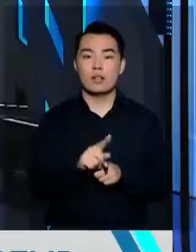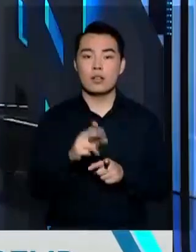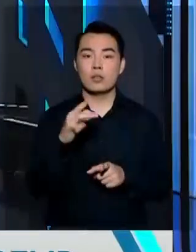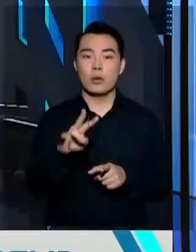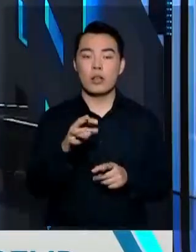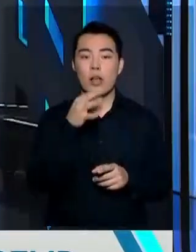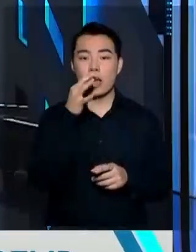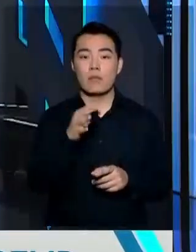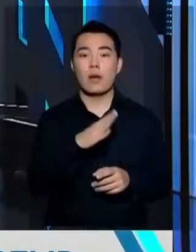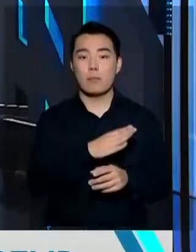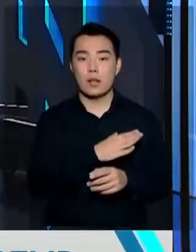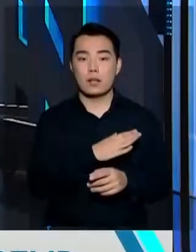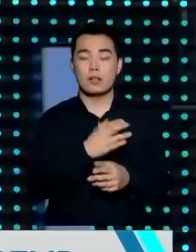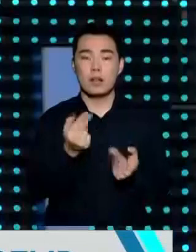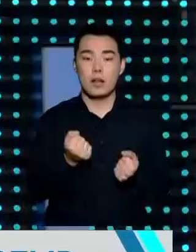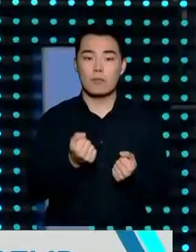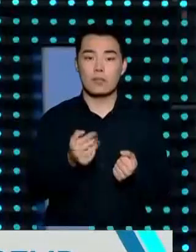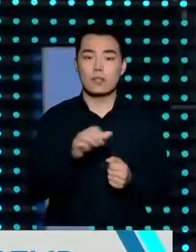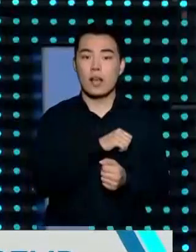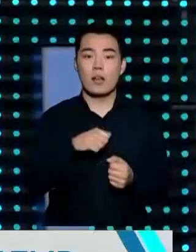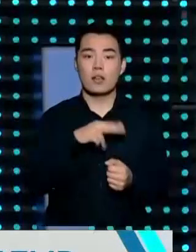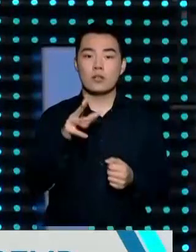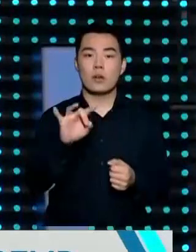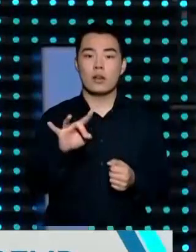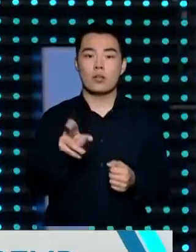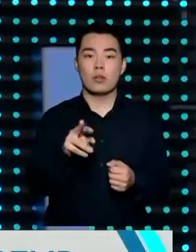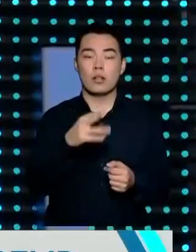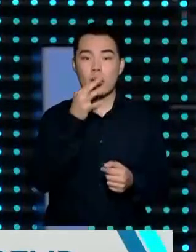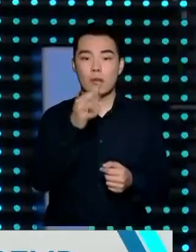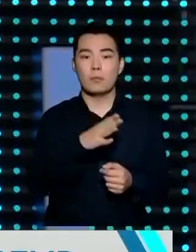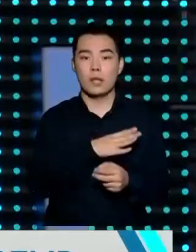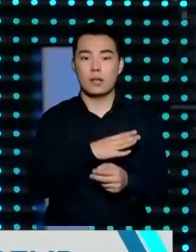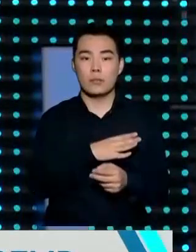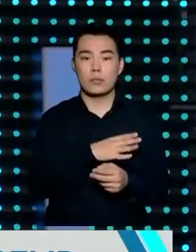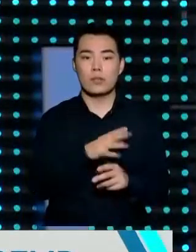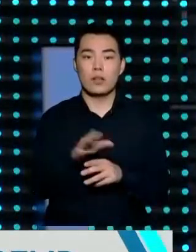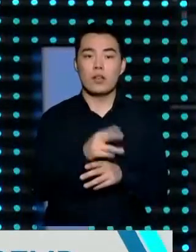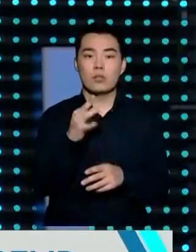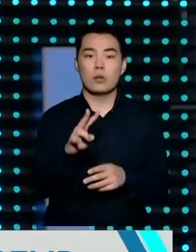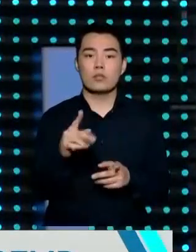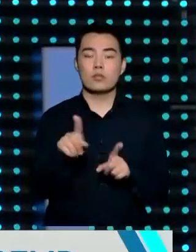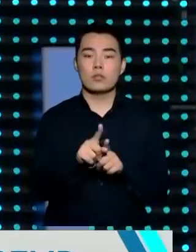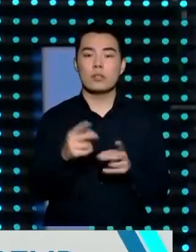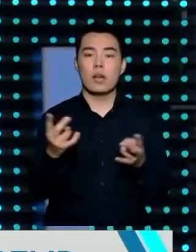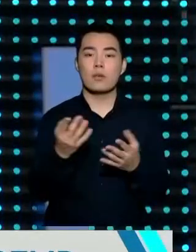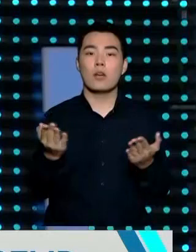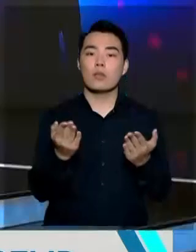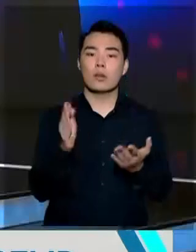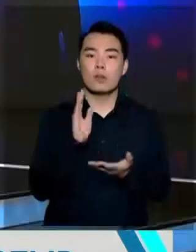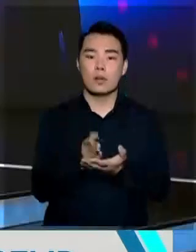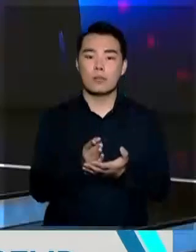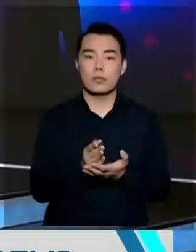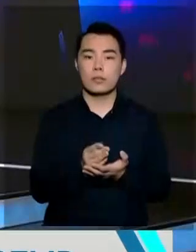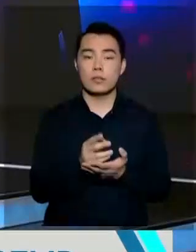деп айтылып жатыр енді. Жаңа енді өзіңіз QR дедіңіз. Бұл тұста суперцонның не қажеті бар, ол кімдерге арналған? Енді біз